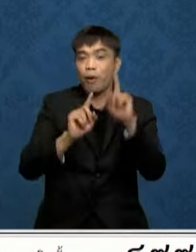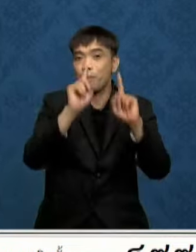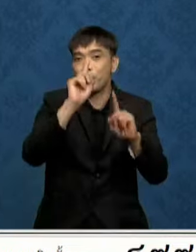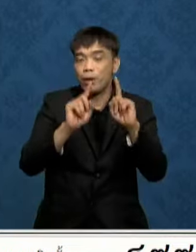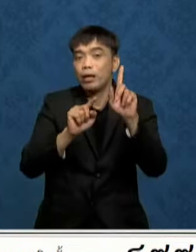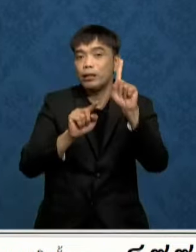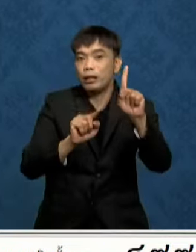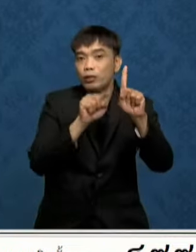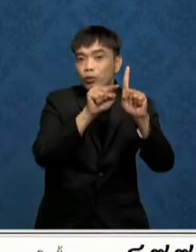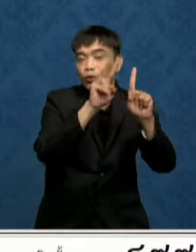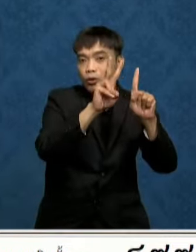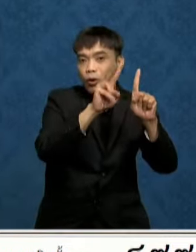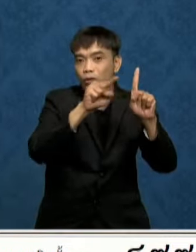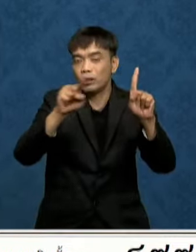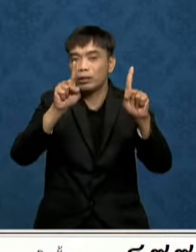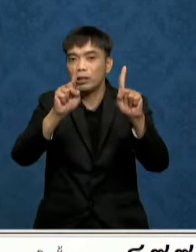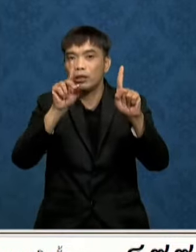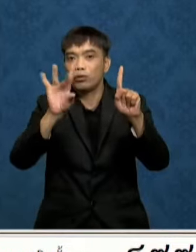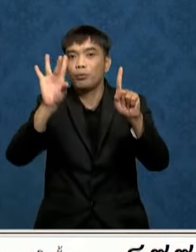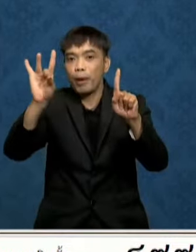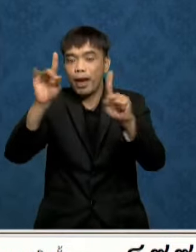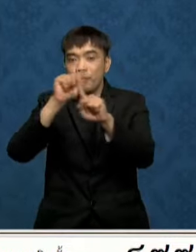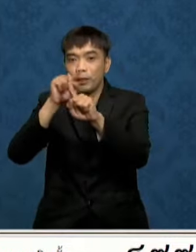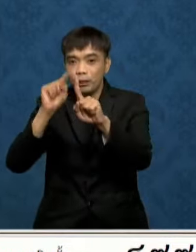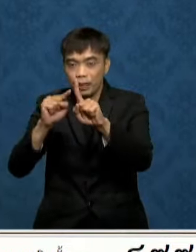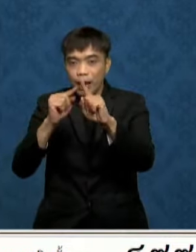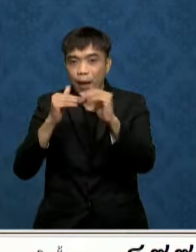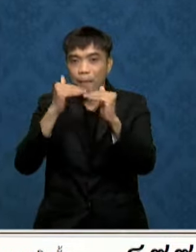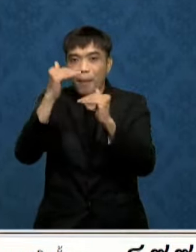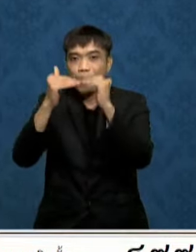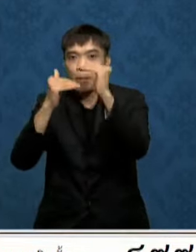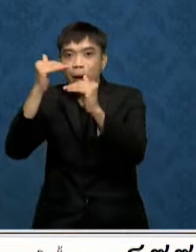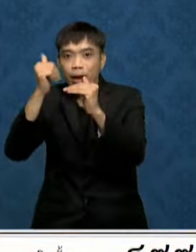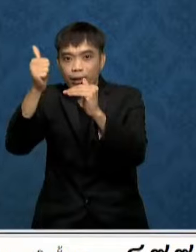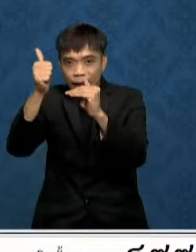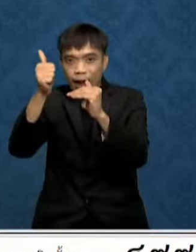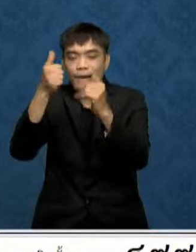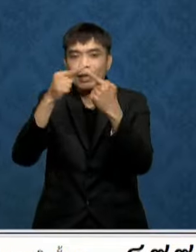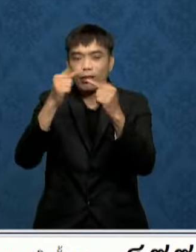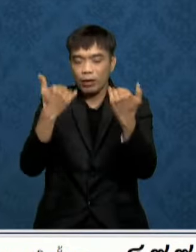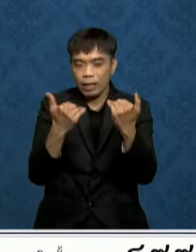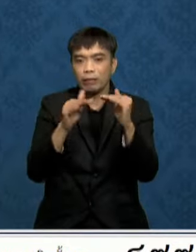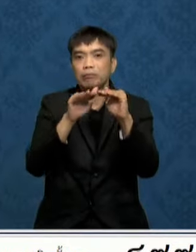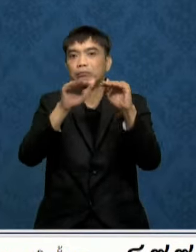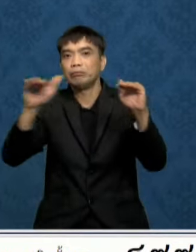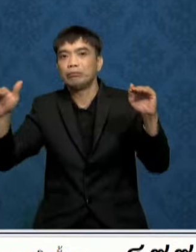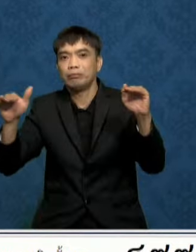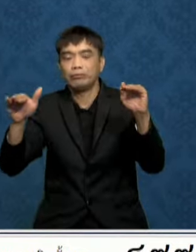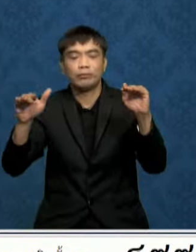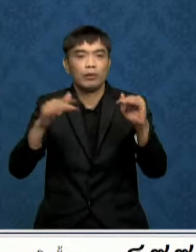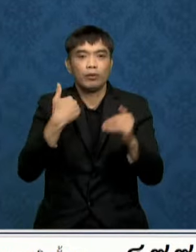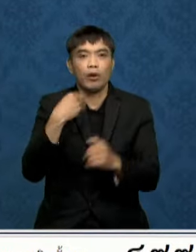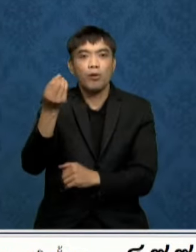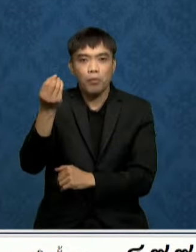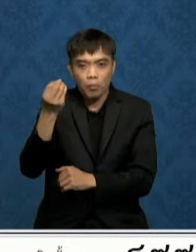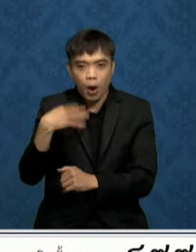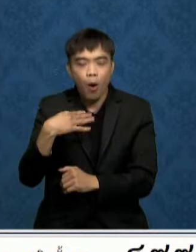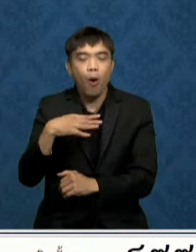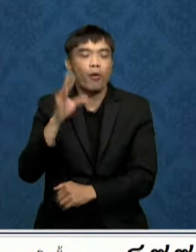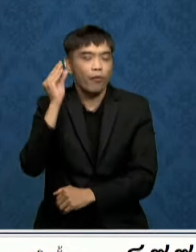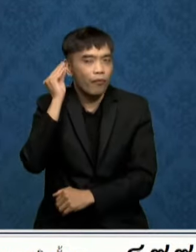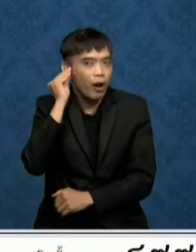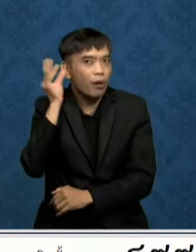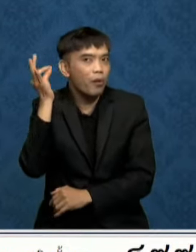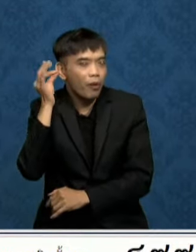1.2 - 1.8%เนี่ยตัวเลขมันเลยมันจะไม่เท่าเดิมอีกต่อไปแล้วค่ะแต่สำนักงานเศรษฐกิจการคลังเขาคก็มาบอกในห้องค่ะดิฉันก็ได้ยิน